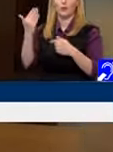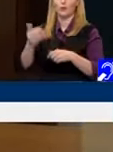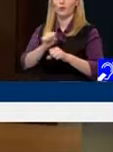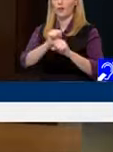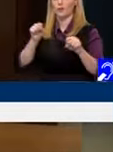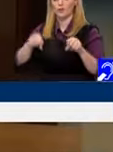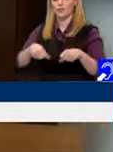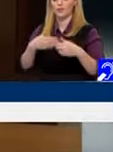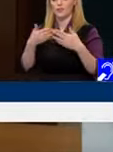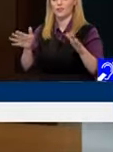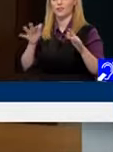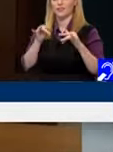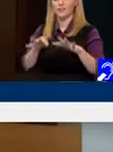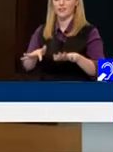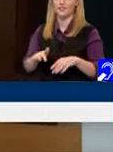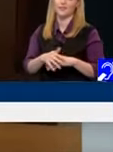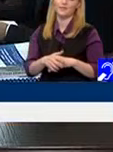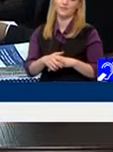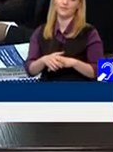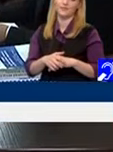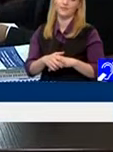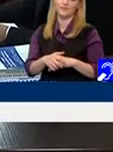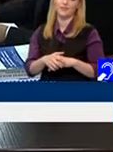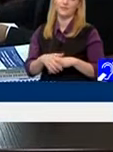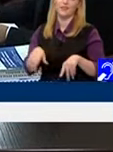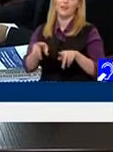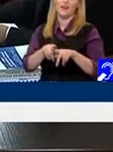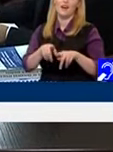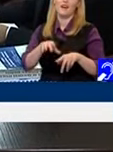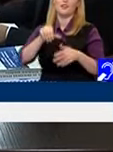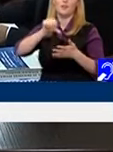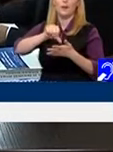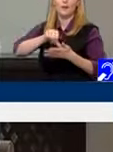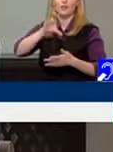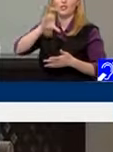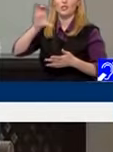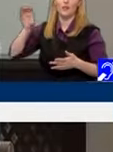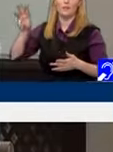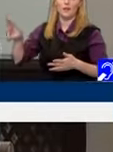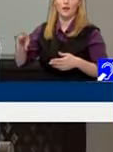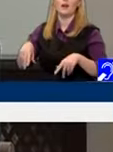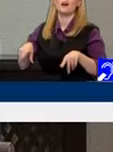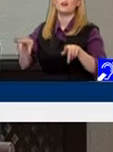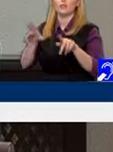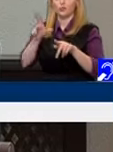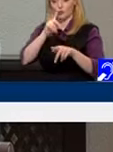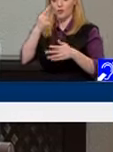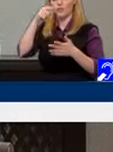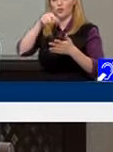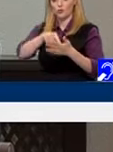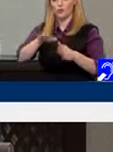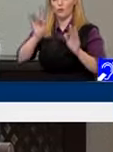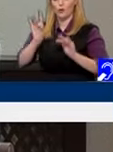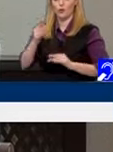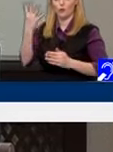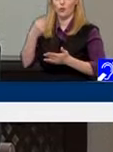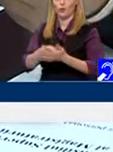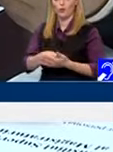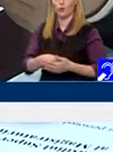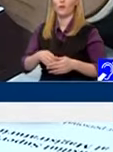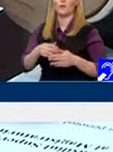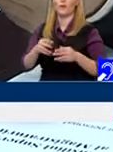a acestui Consiliu Superior al Magistraturii. Și membrii CSM vor ajunge în funcții după reguli noi. Ei vor fi aleși pe un termen de